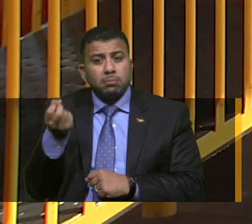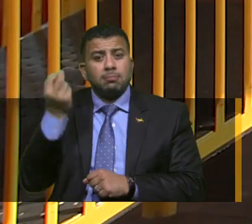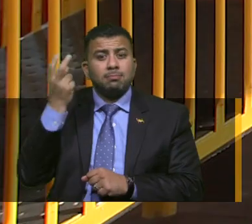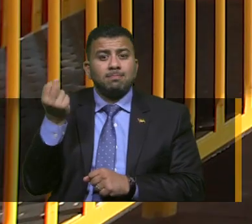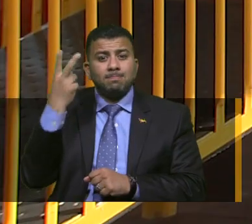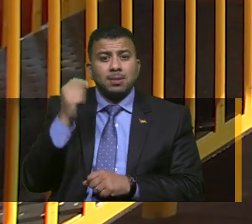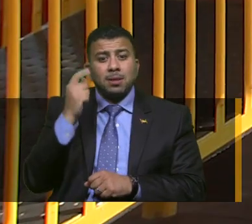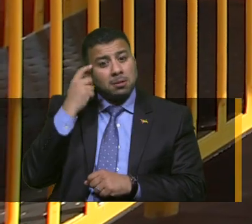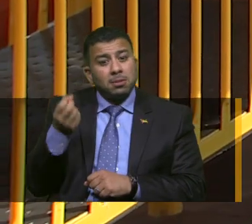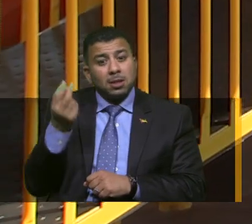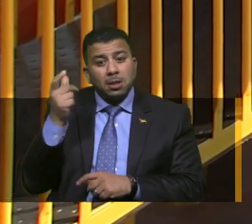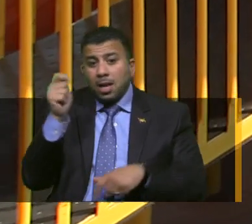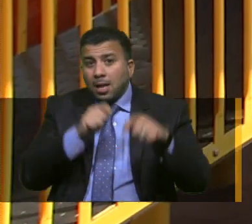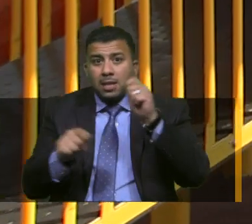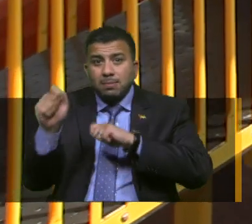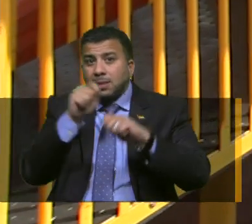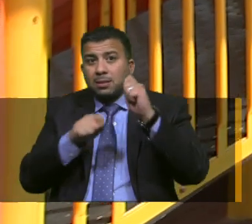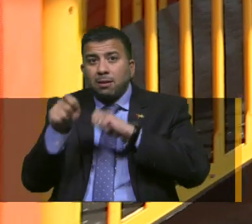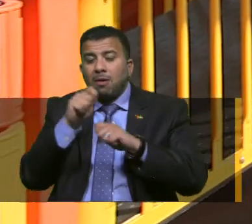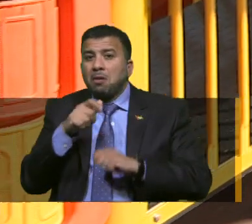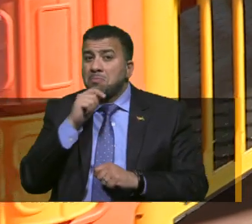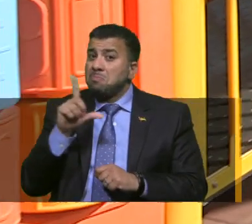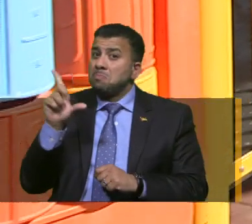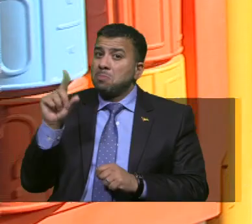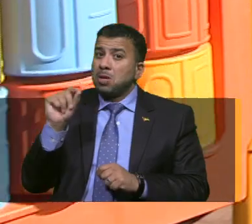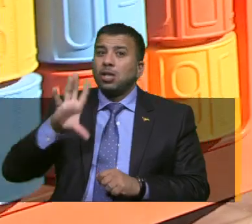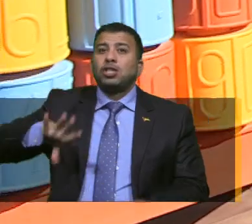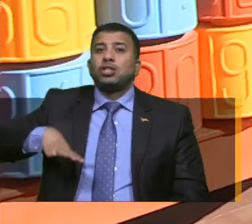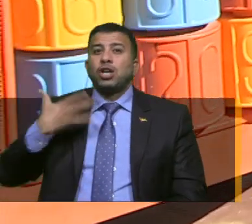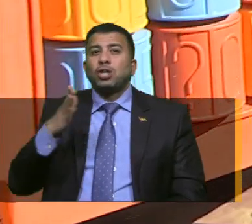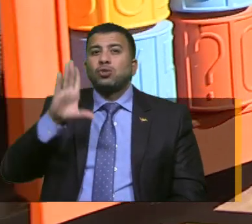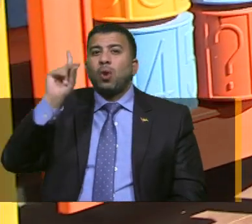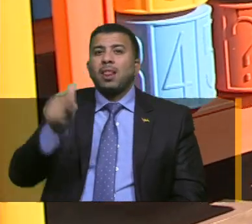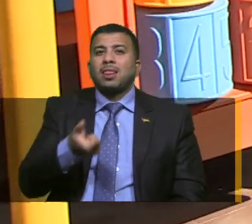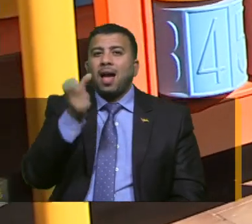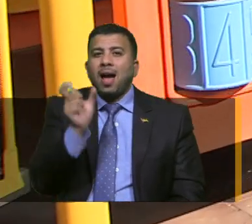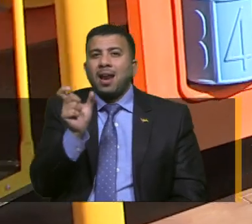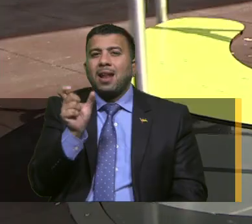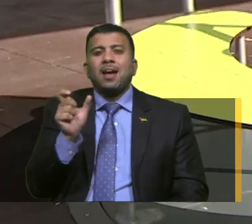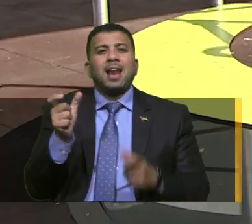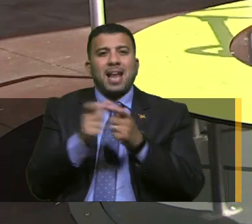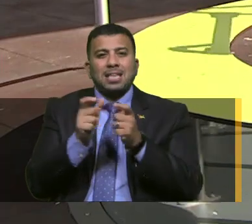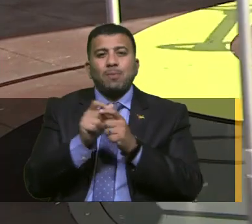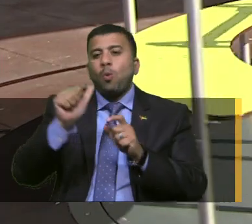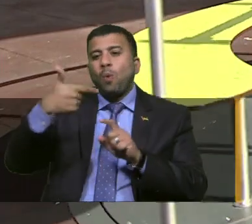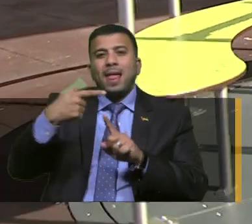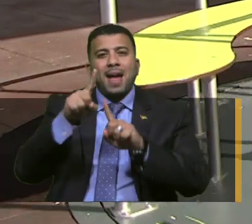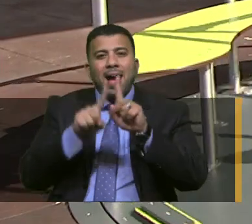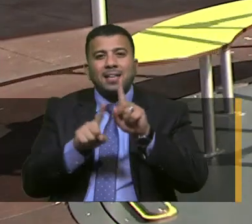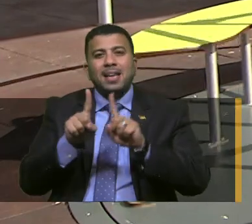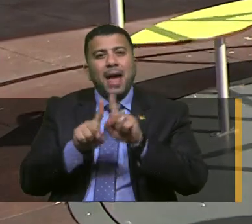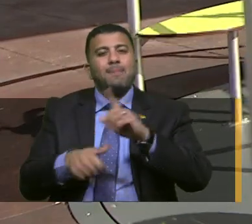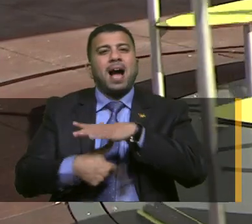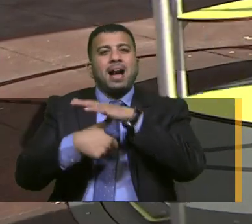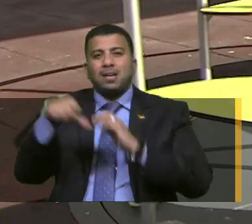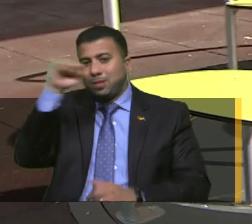المبتكر في فكرته وتصميمه تلقى الإشادة من سمو الشيخ سلطان بن محمد بن سلطان القاسمي ولي العهد